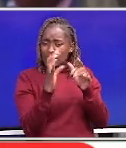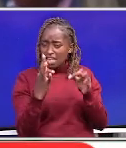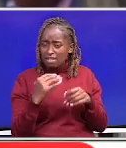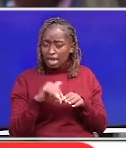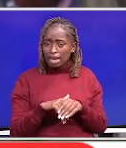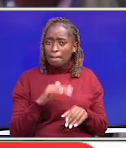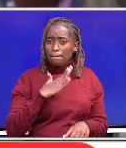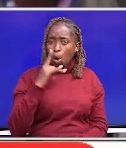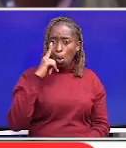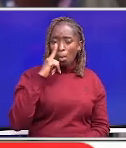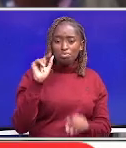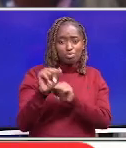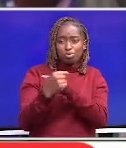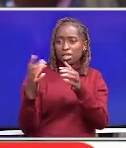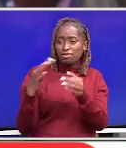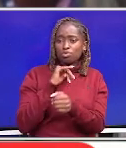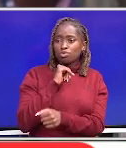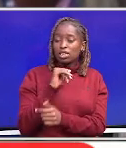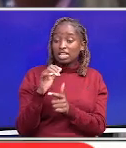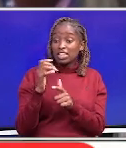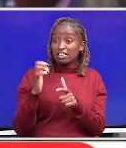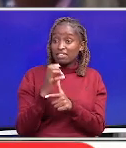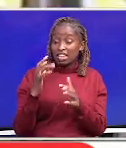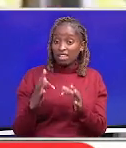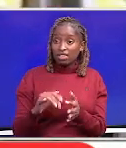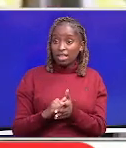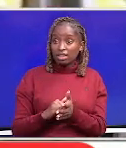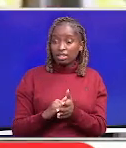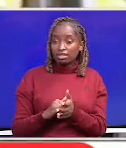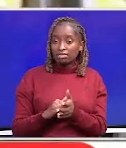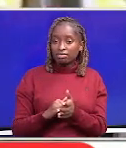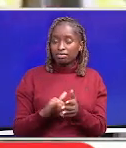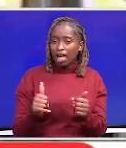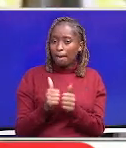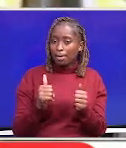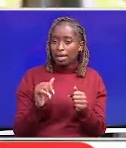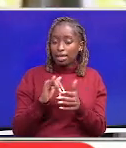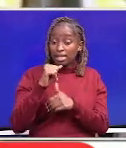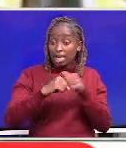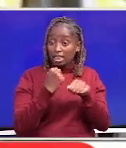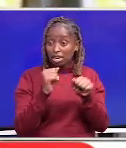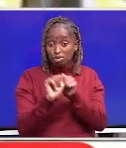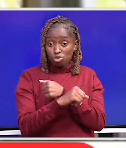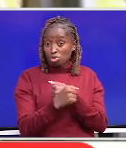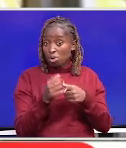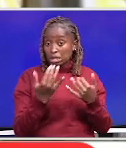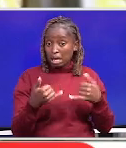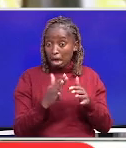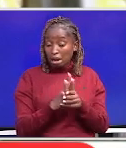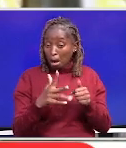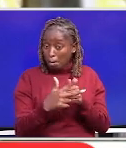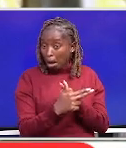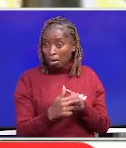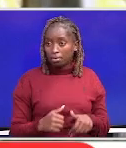siwezi kufanya kazi. Kama hata kwa boma yangu mwaka huo, mimi siwezi kutahiri. Wakati huu vile tumetoa, ukiwa